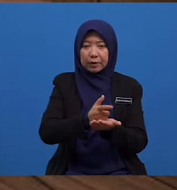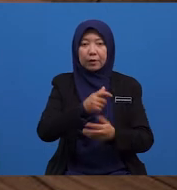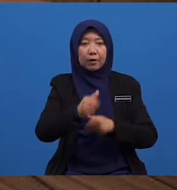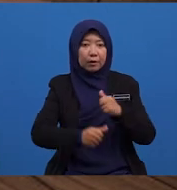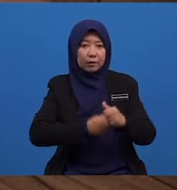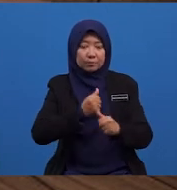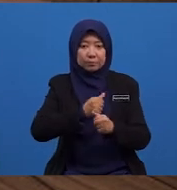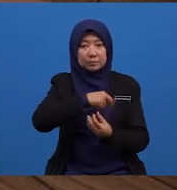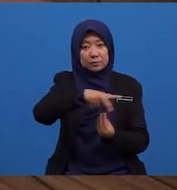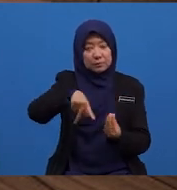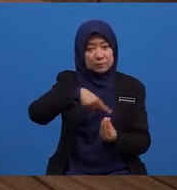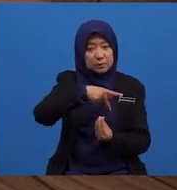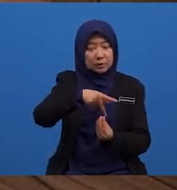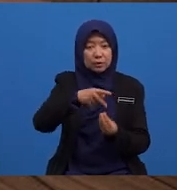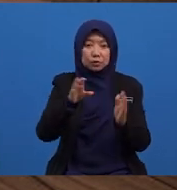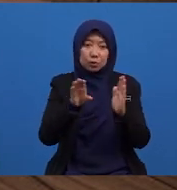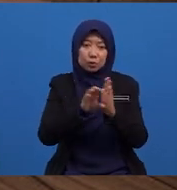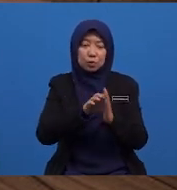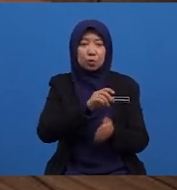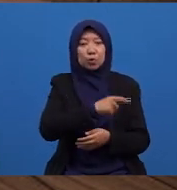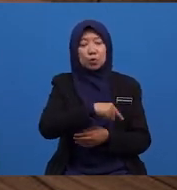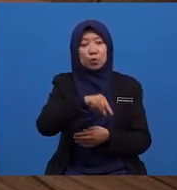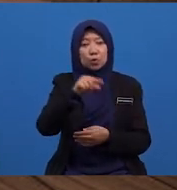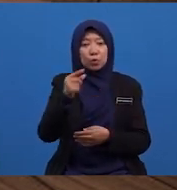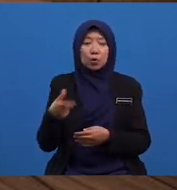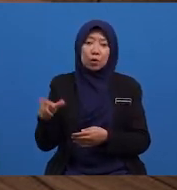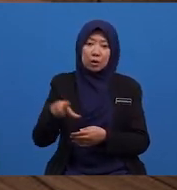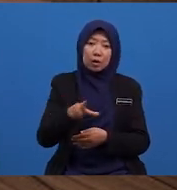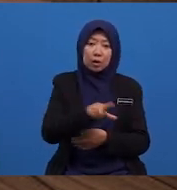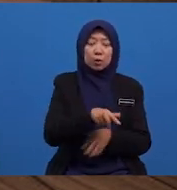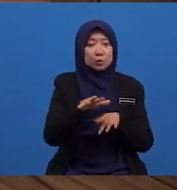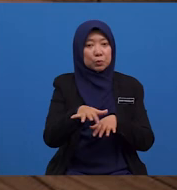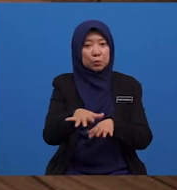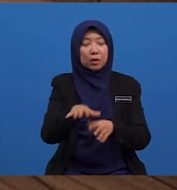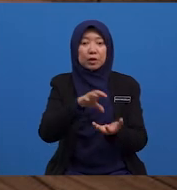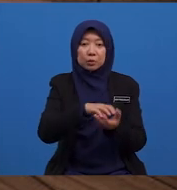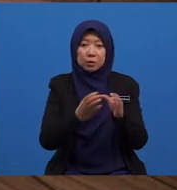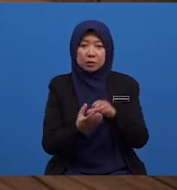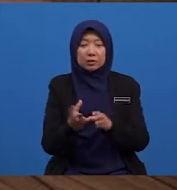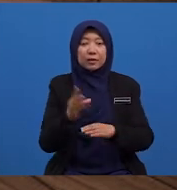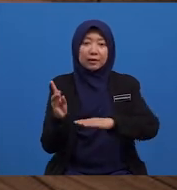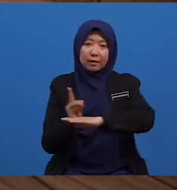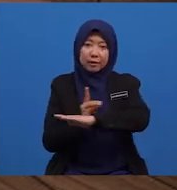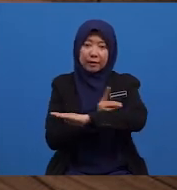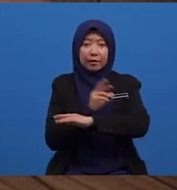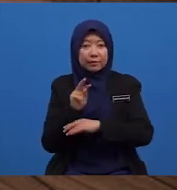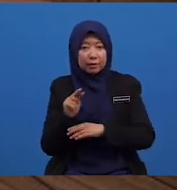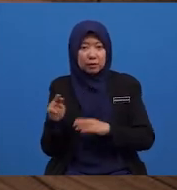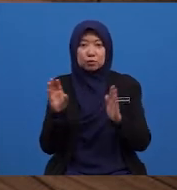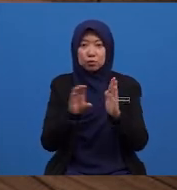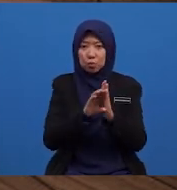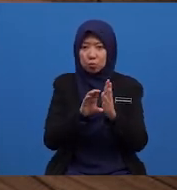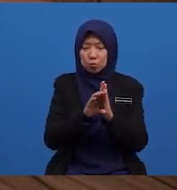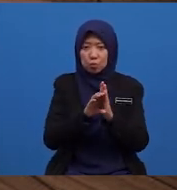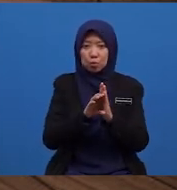sekitar. Contohnya, gunung, laut, sungai, cuaca dan daratan. Contoh